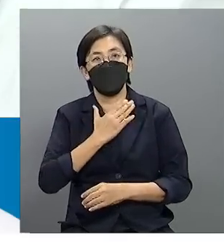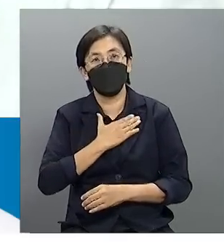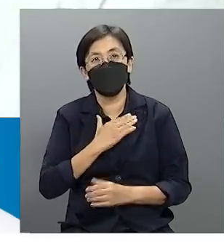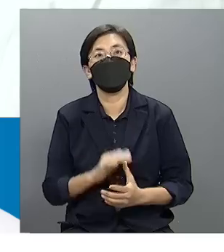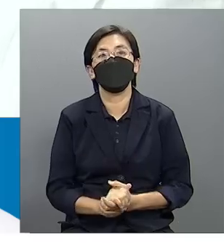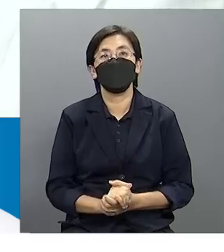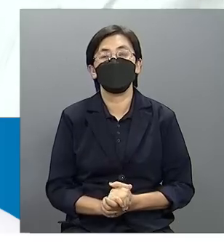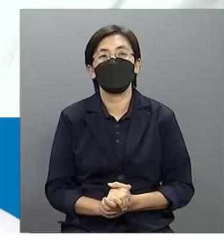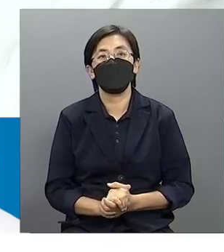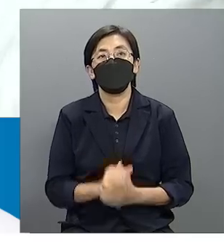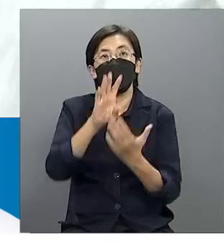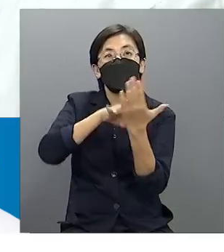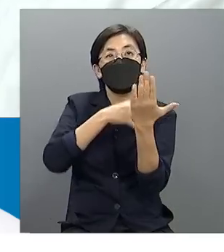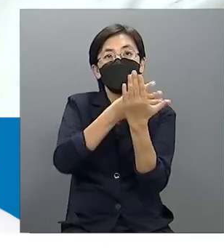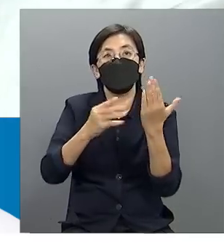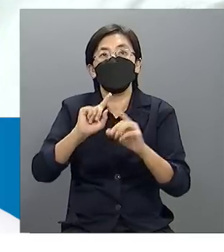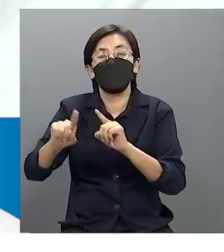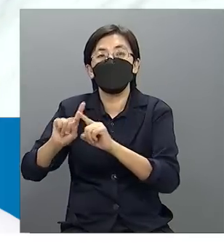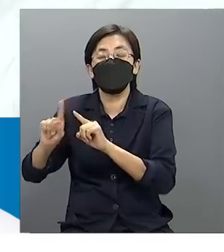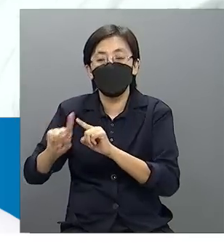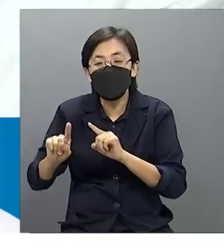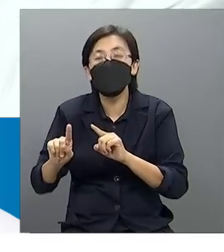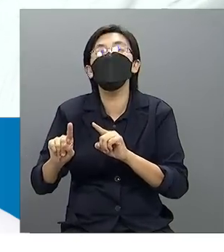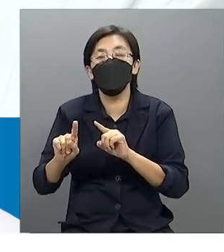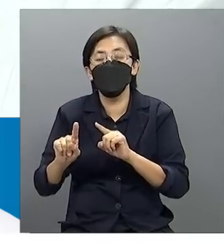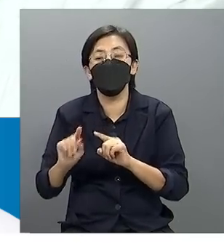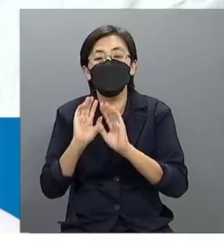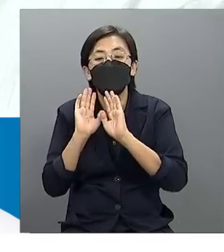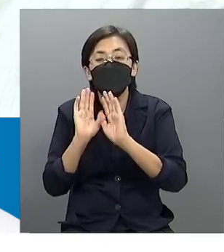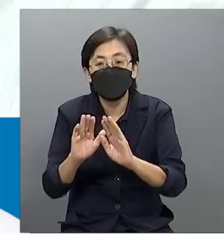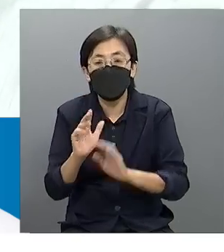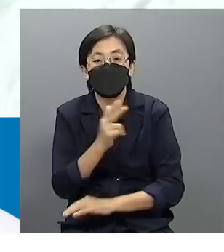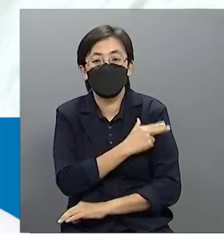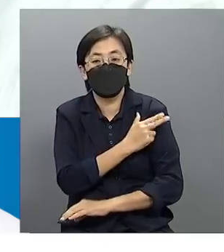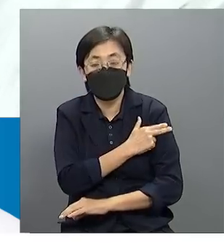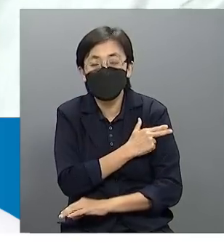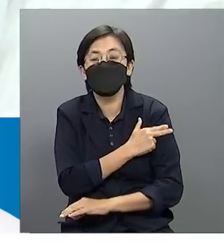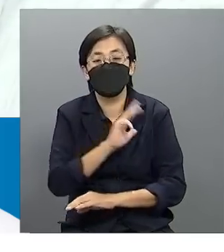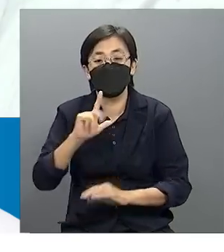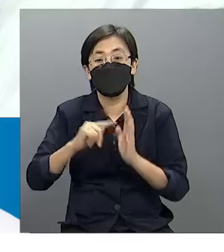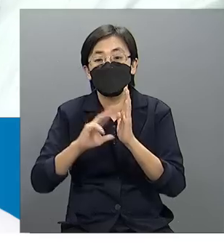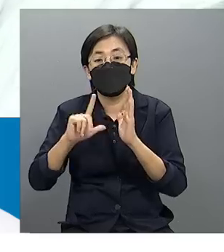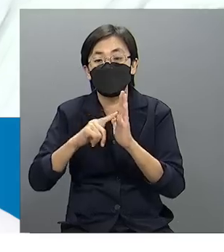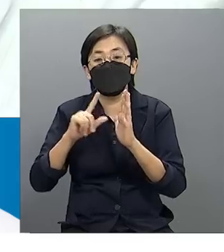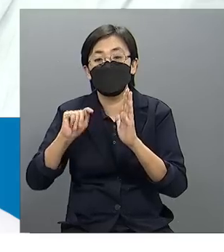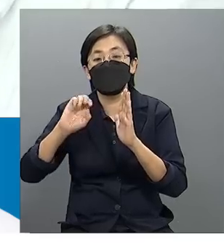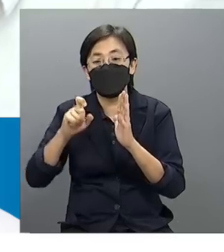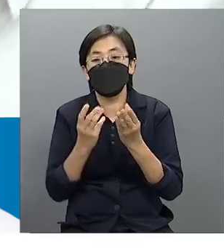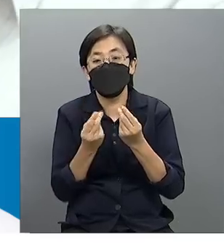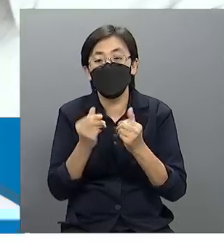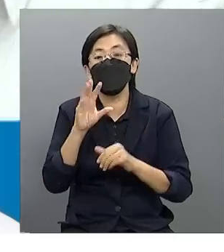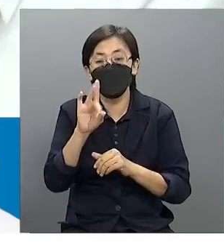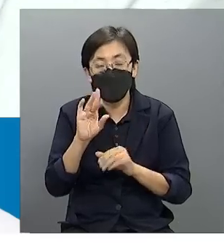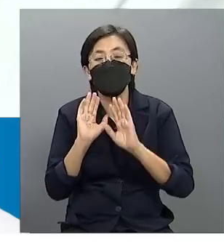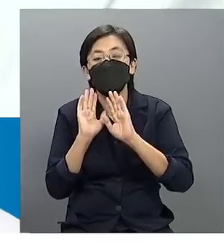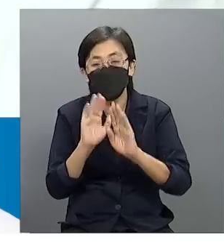บายต่างๆผมก็ฝากไว้เลยนะครับฝากแล้วก็ชัดชาติว่าสิ่งที่เป็นประโยชน์กับประชาชนผมฝากไว้ด้วยนะครับ